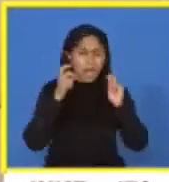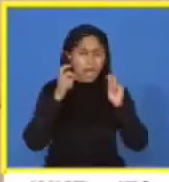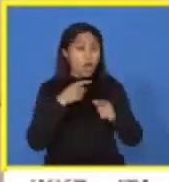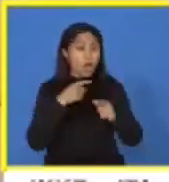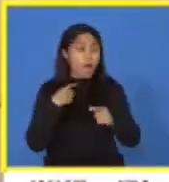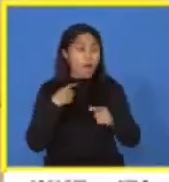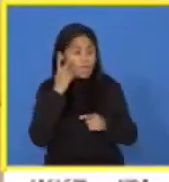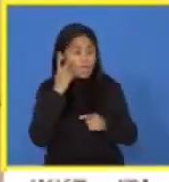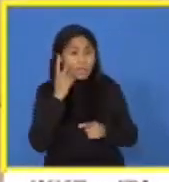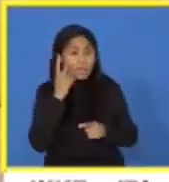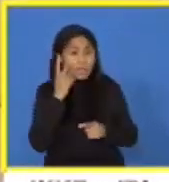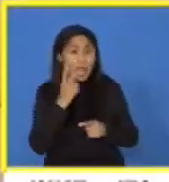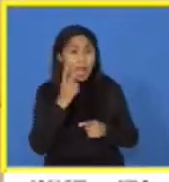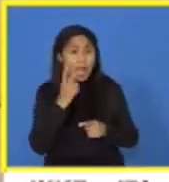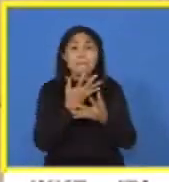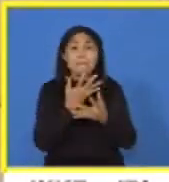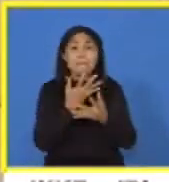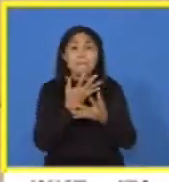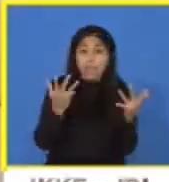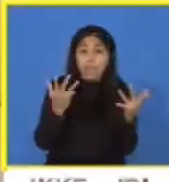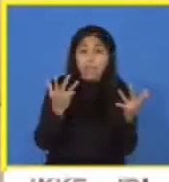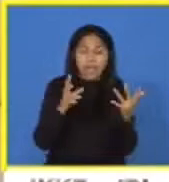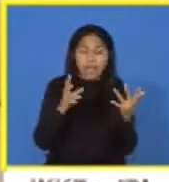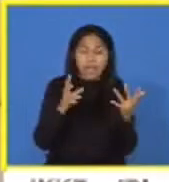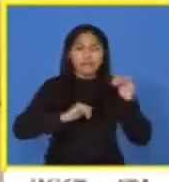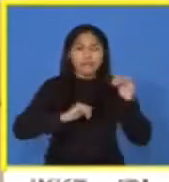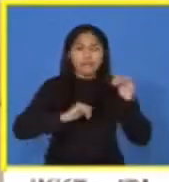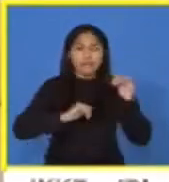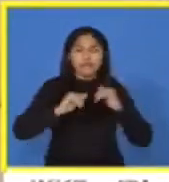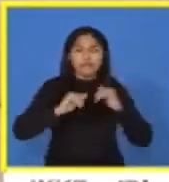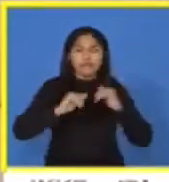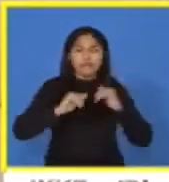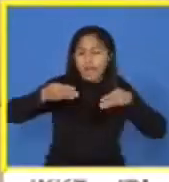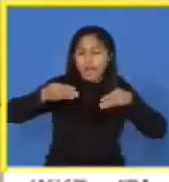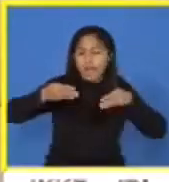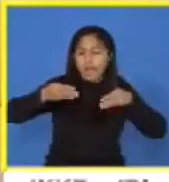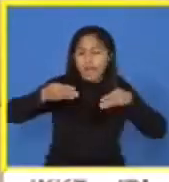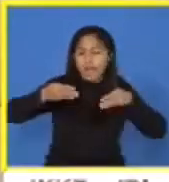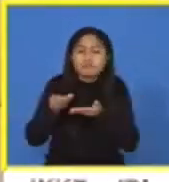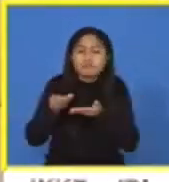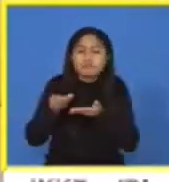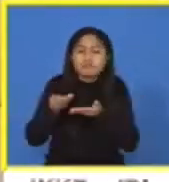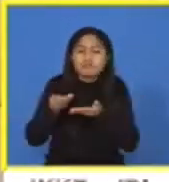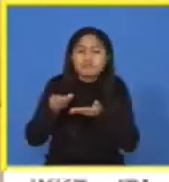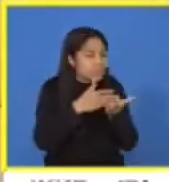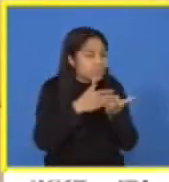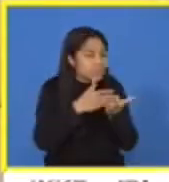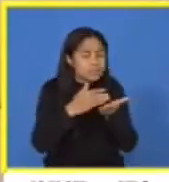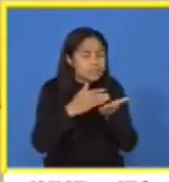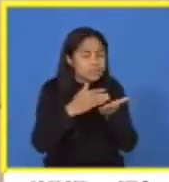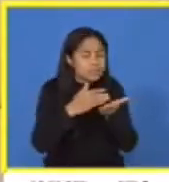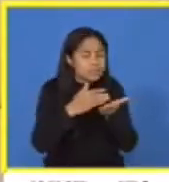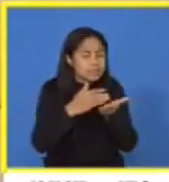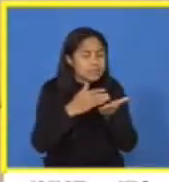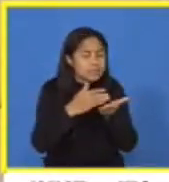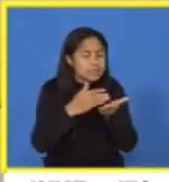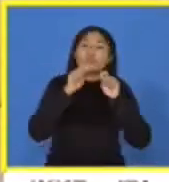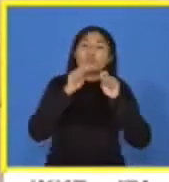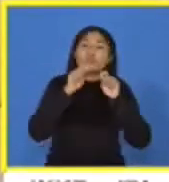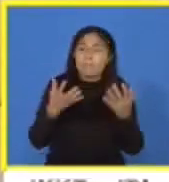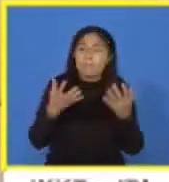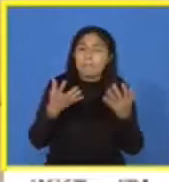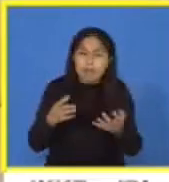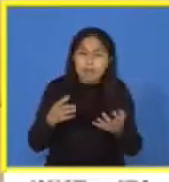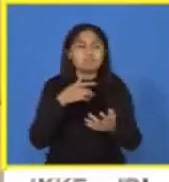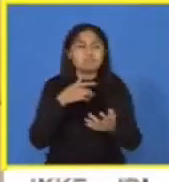yang beraktivitas di pasar, kami memberikan masker. Supaya dengan adanya itu dia